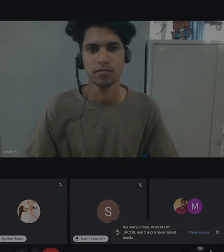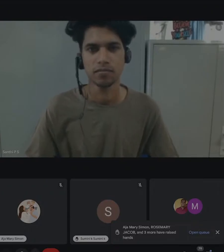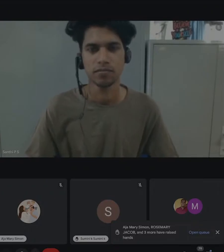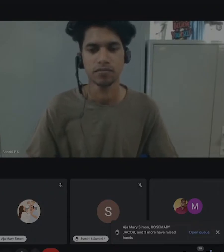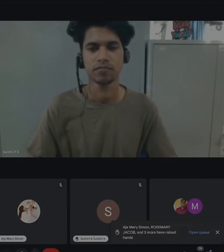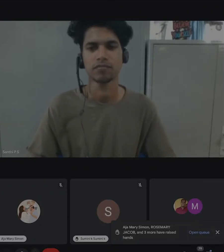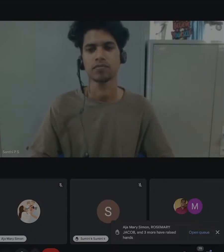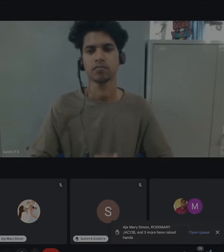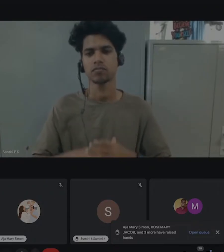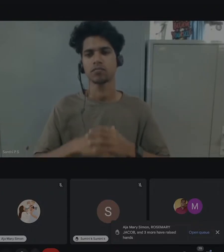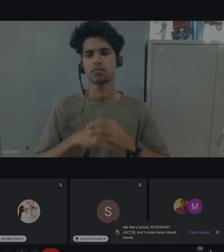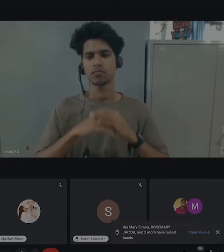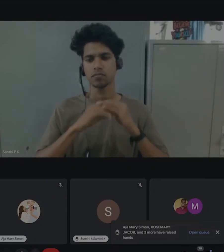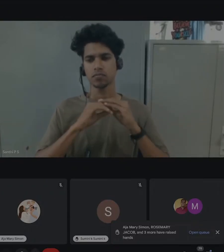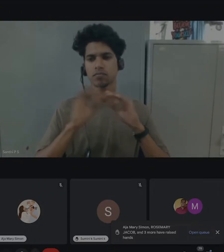ഹലോ